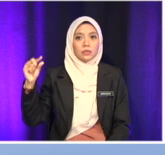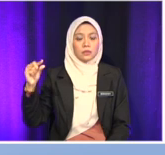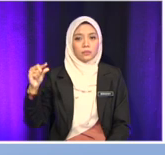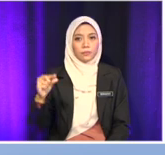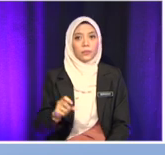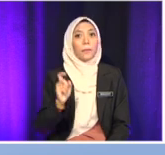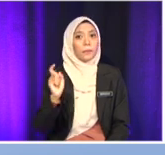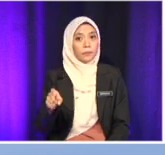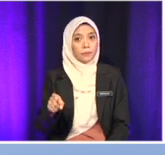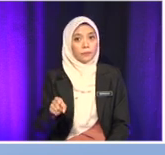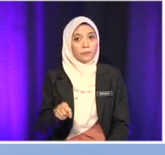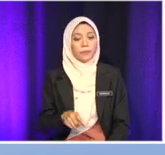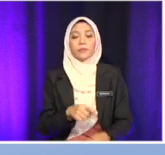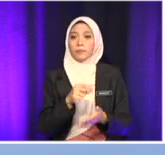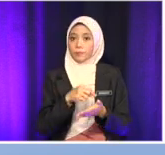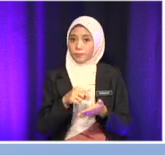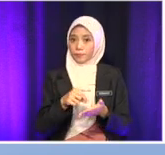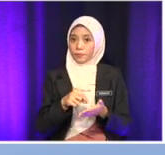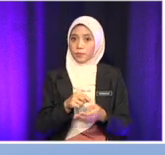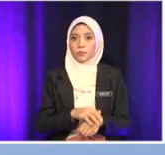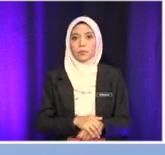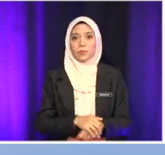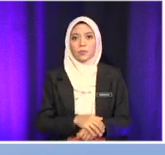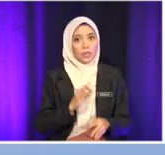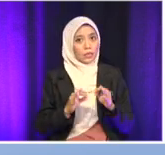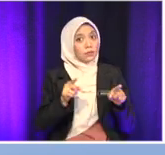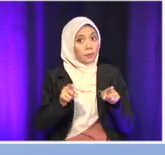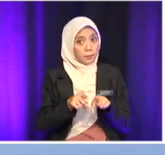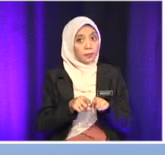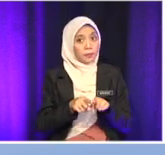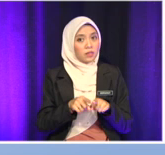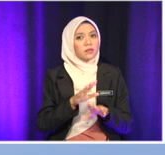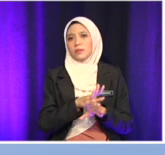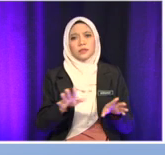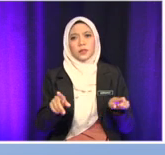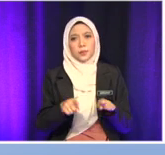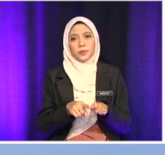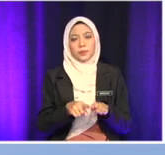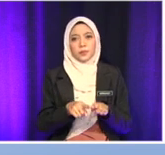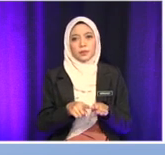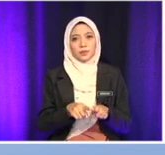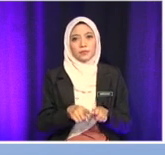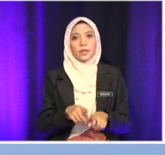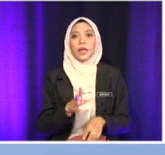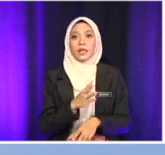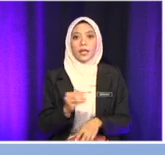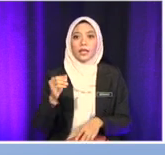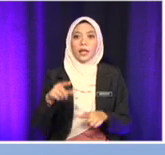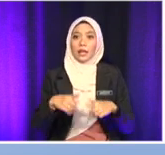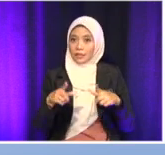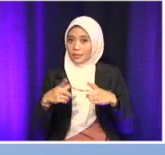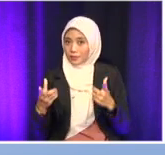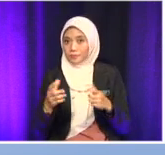maksudnya kalau ialah Jadi bukan jika sama akan jadi tidak sama dan begitulah seterusnya jadi untuk